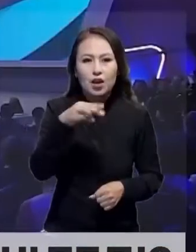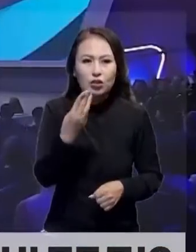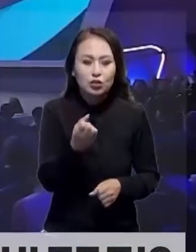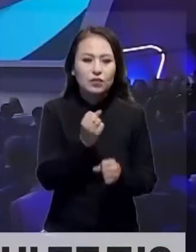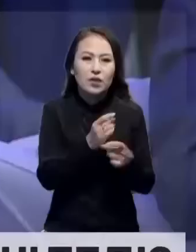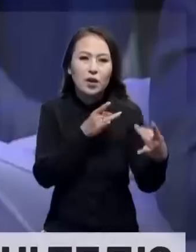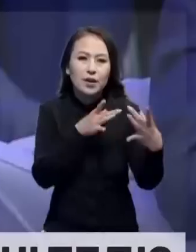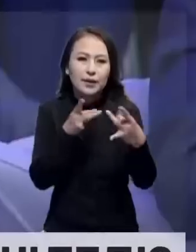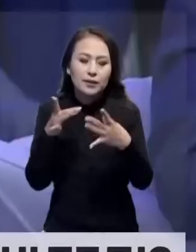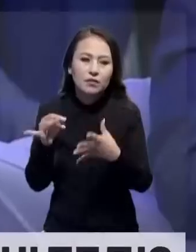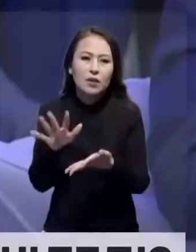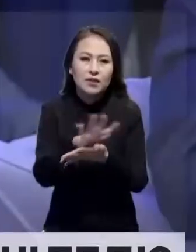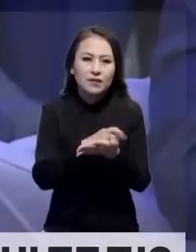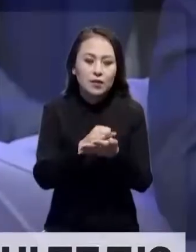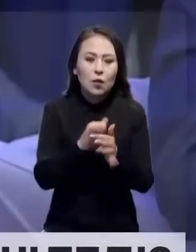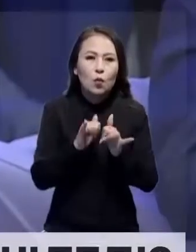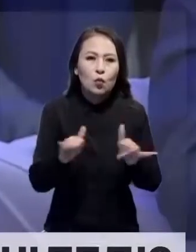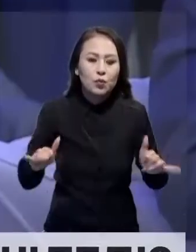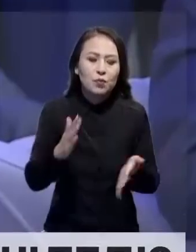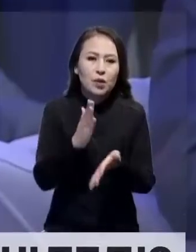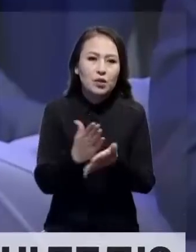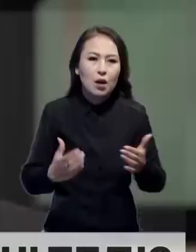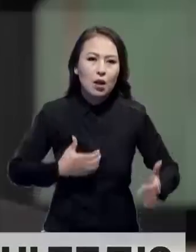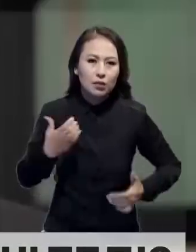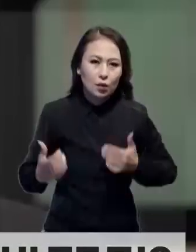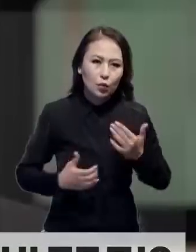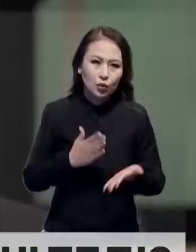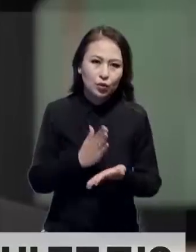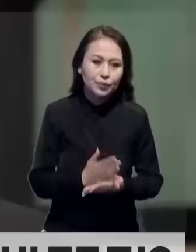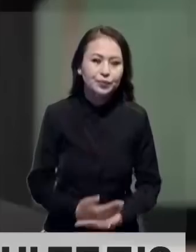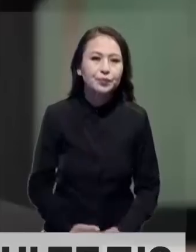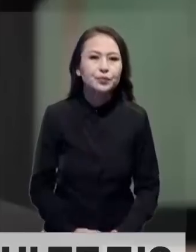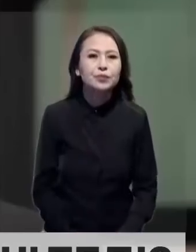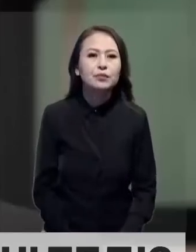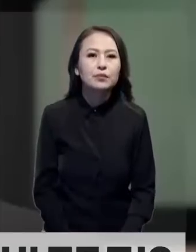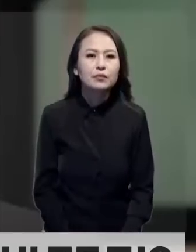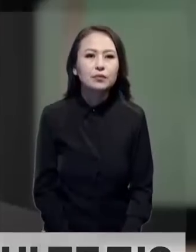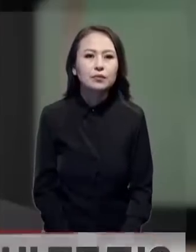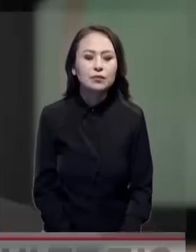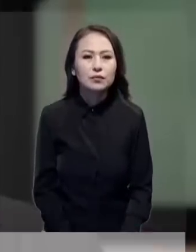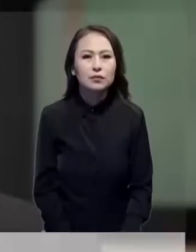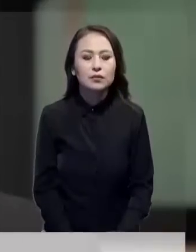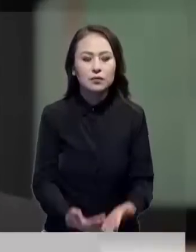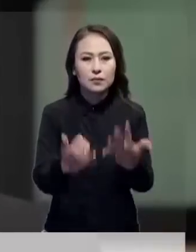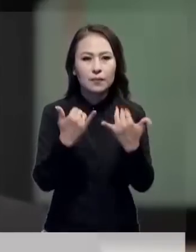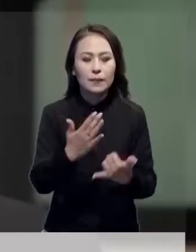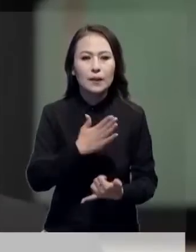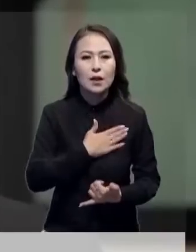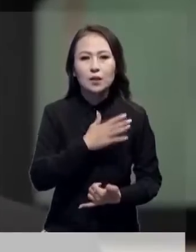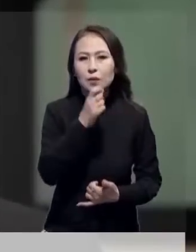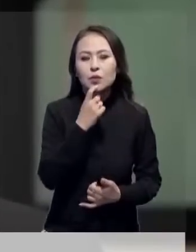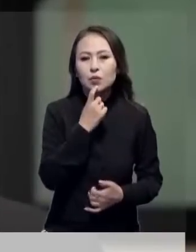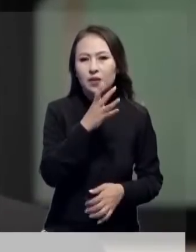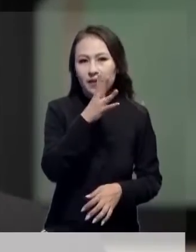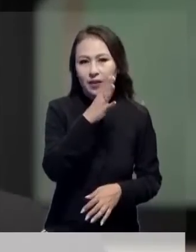қақтығыс пен геосаяси шиеленіс көбейіп барады деп алаңдап отыр. We are living through trying times. Біз қазір қиын уақытта өмір